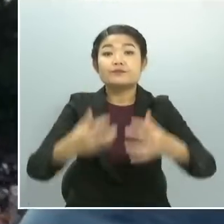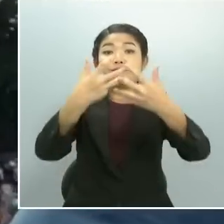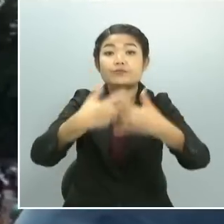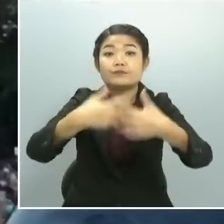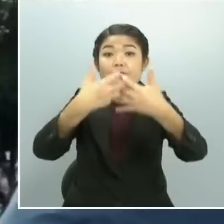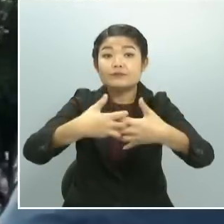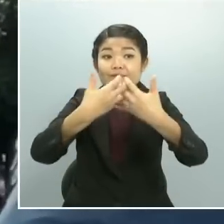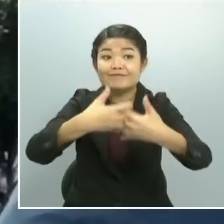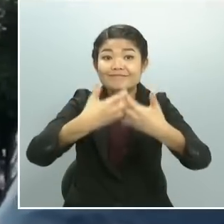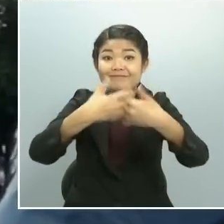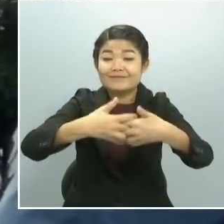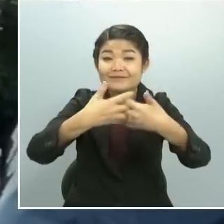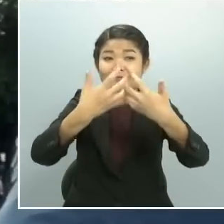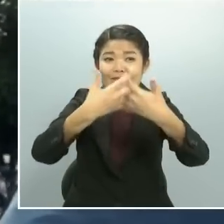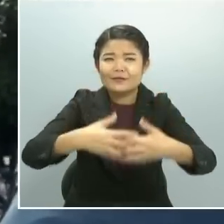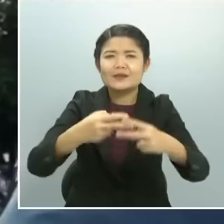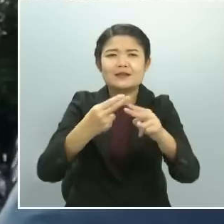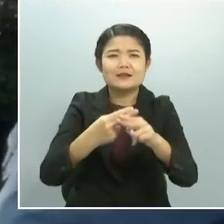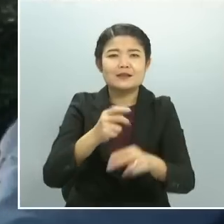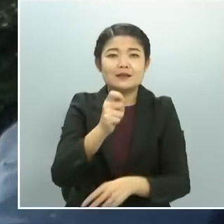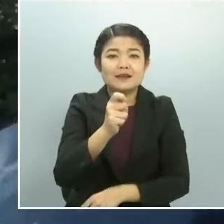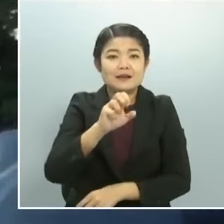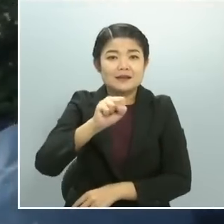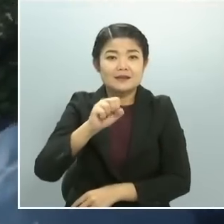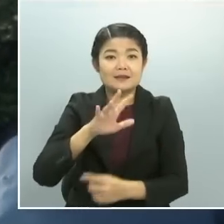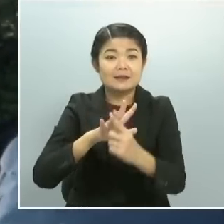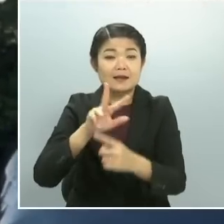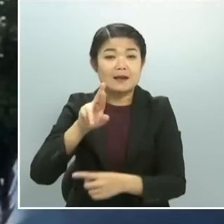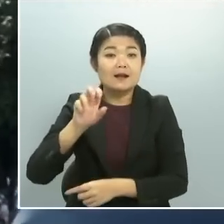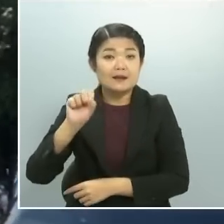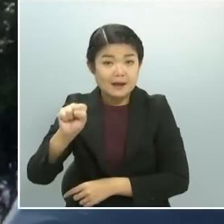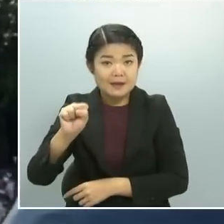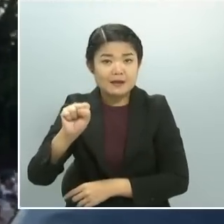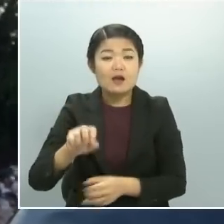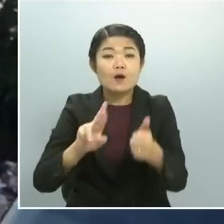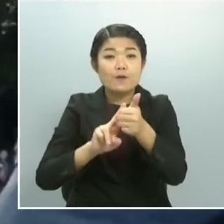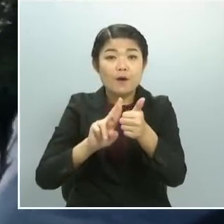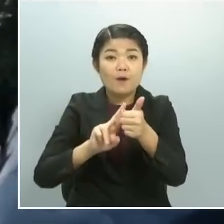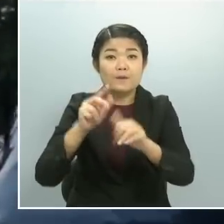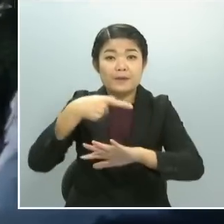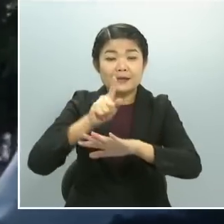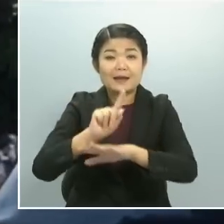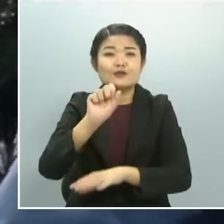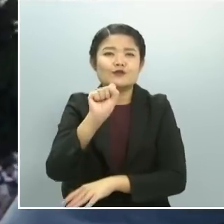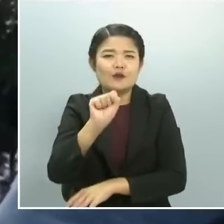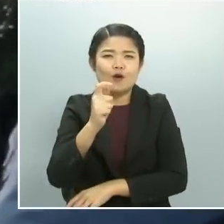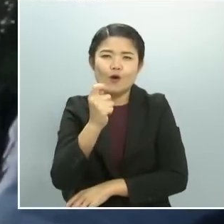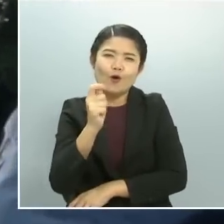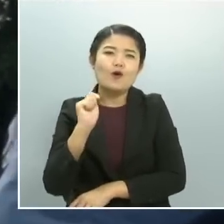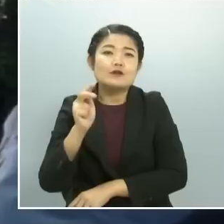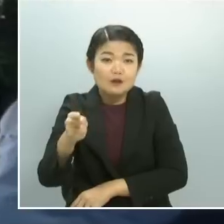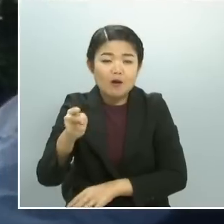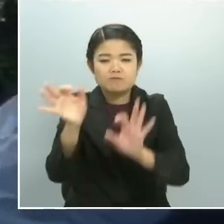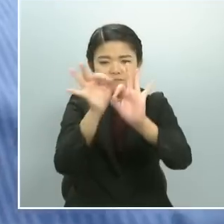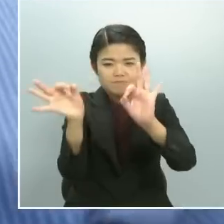คุณอิศเรศรัตนดีเนี่ยนับภูเก็ตรองประธานสภาอุตสาหกรรมแบบประเทศไทยสททเขียนบทความ